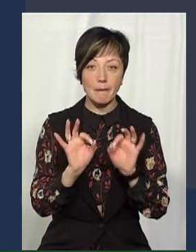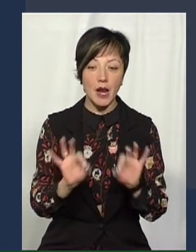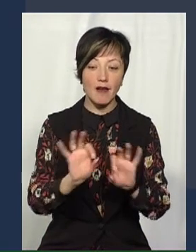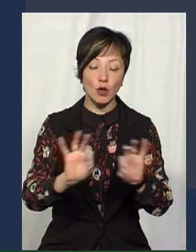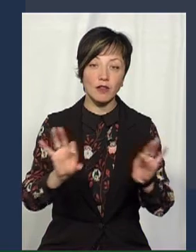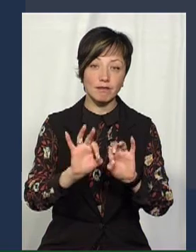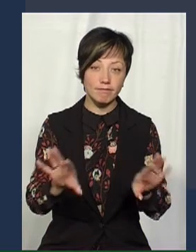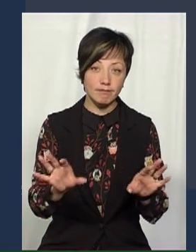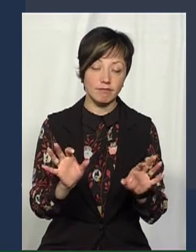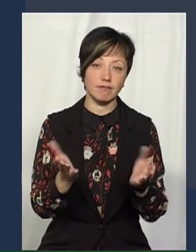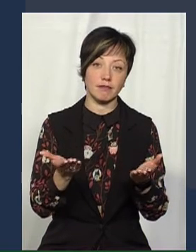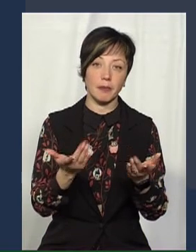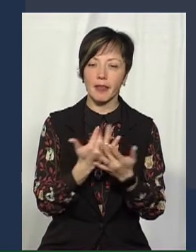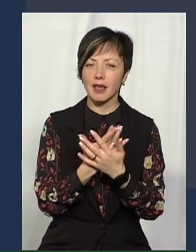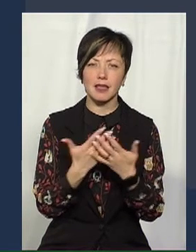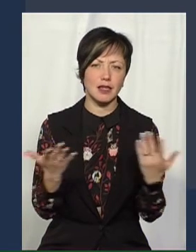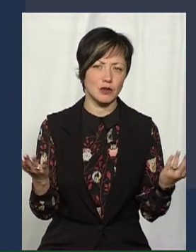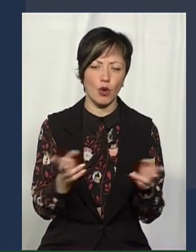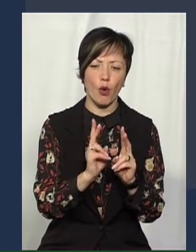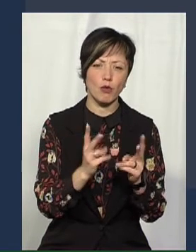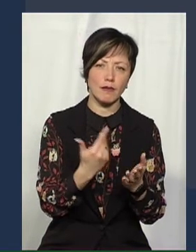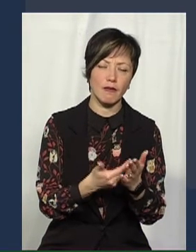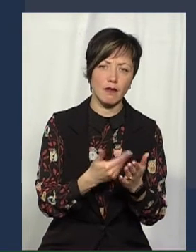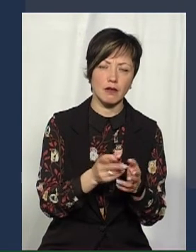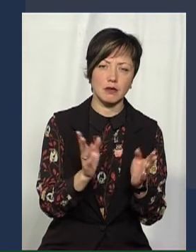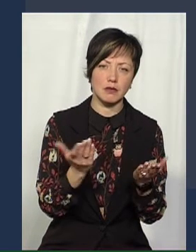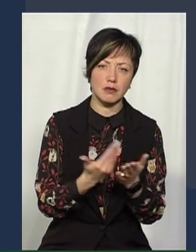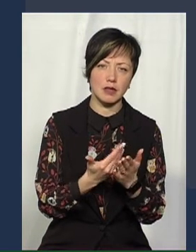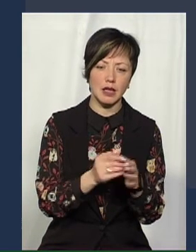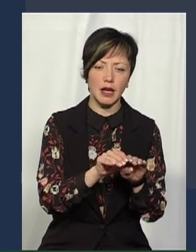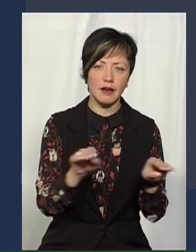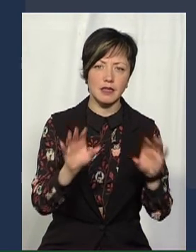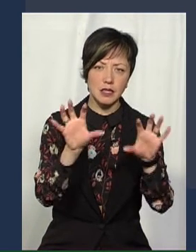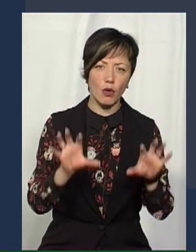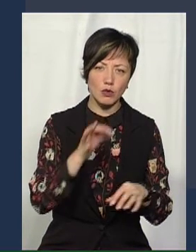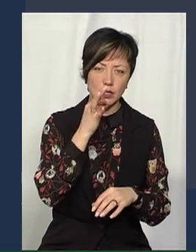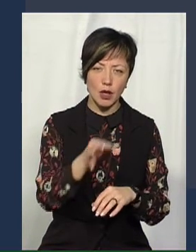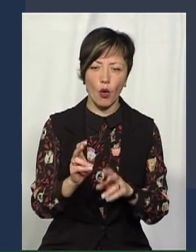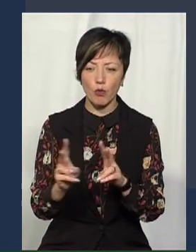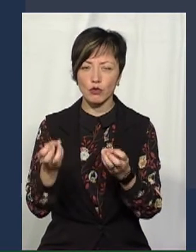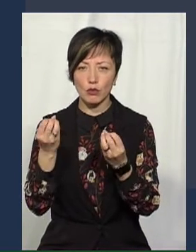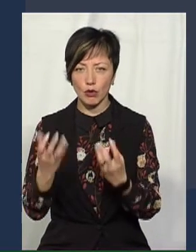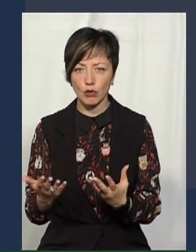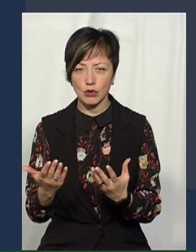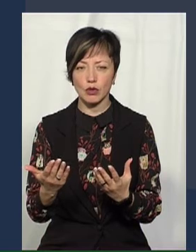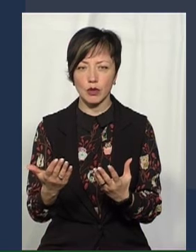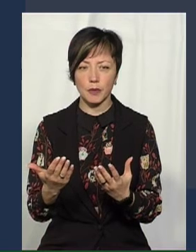якусь інформацію різнопланово. Комусь треба буде там на рівні закону щось сказати, комусь просто